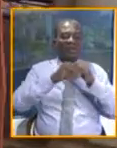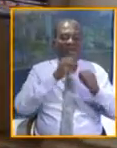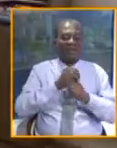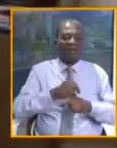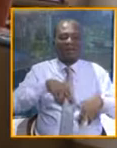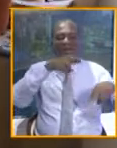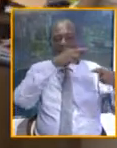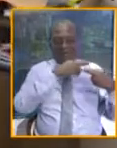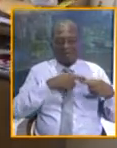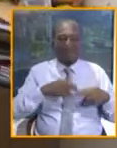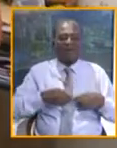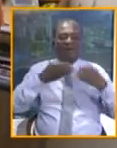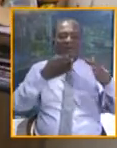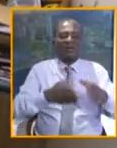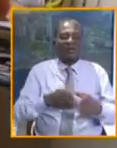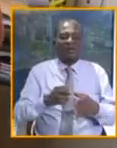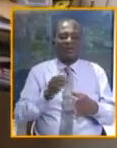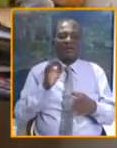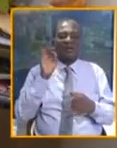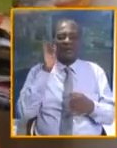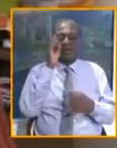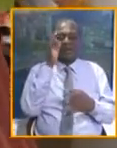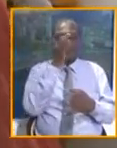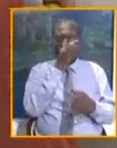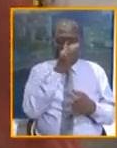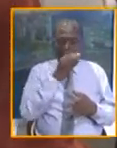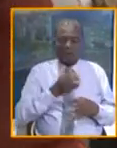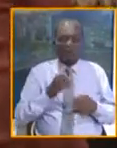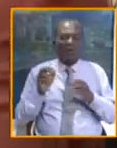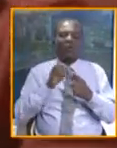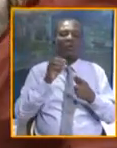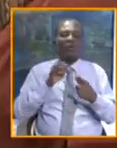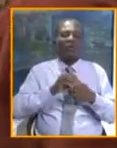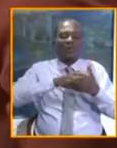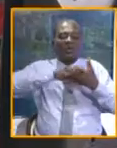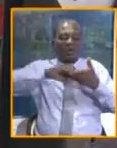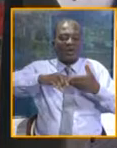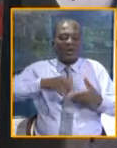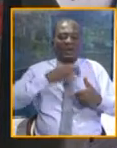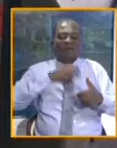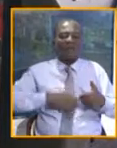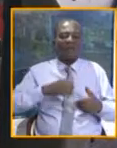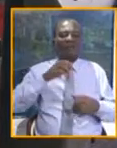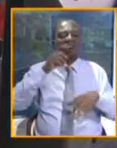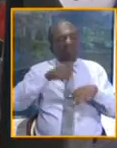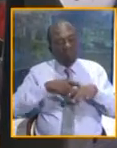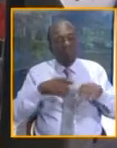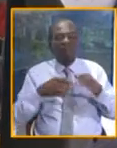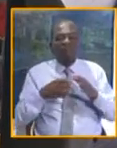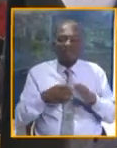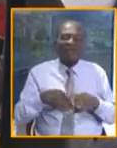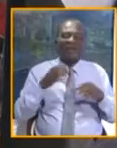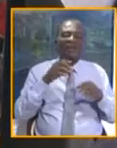ce jour-là leur offrir un bouquet de fleurs, une carte de vœux, les remerciant pour leur efficacité. De temps en temps, qu'ils félicitent